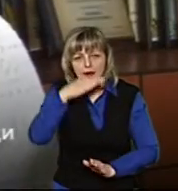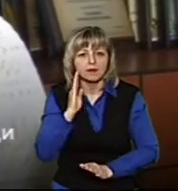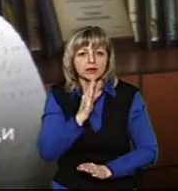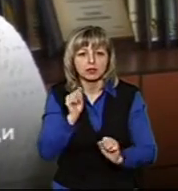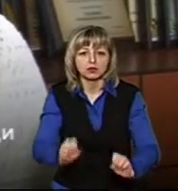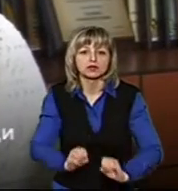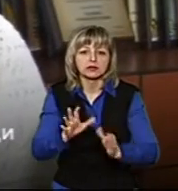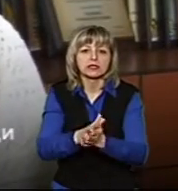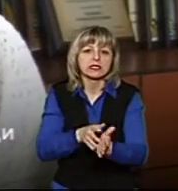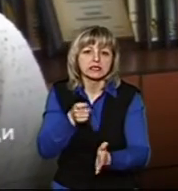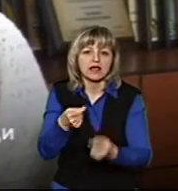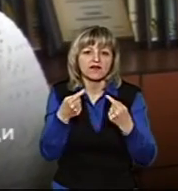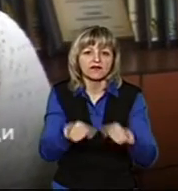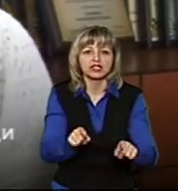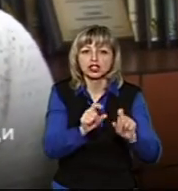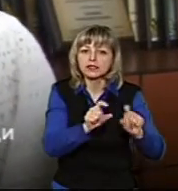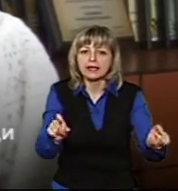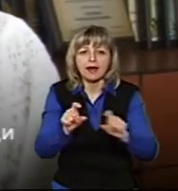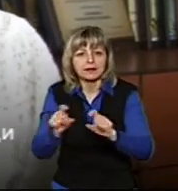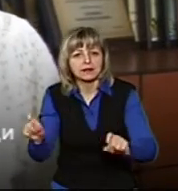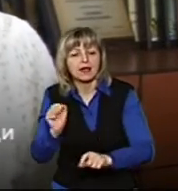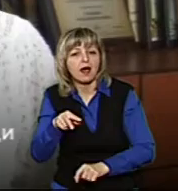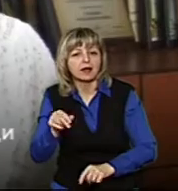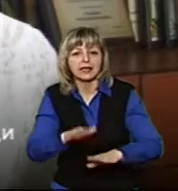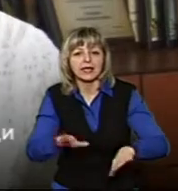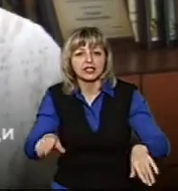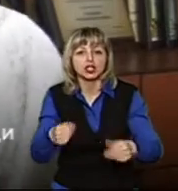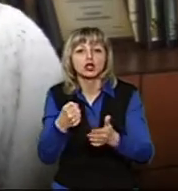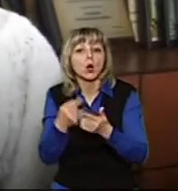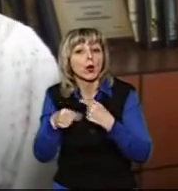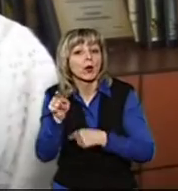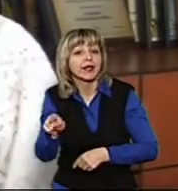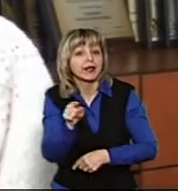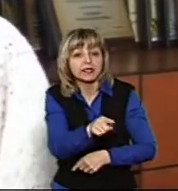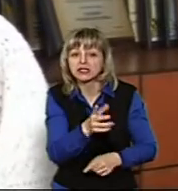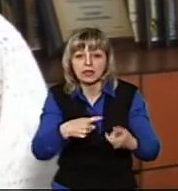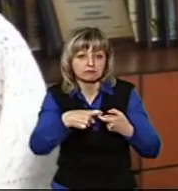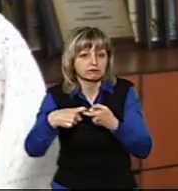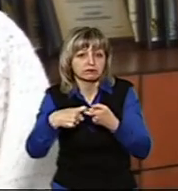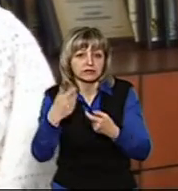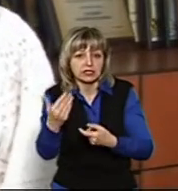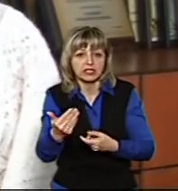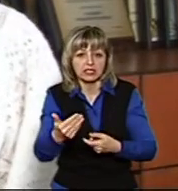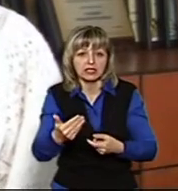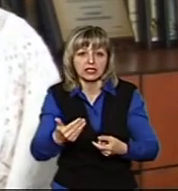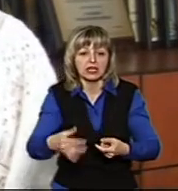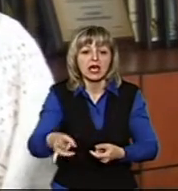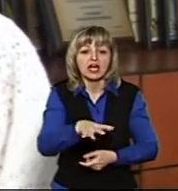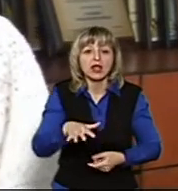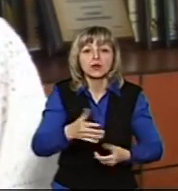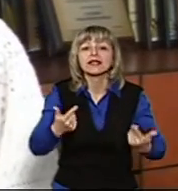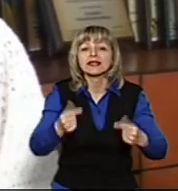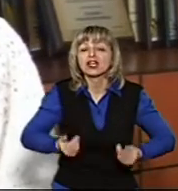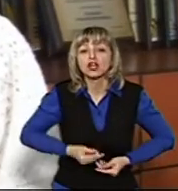можуть подавати заяви до інших закладів, але діти будуть до цих інших, не з прив'язкою до мікрорайону, закладу,